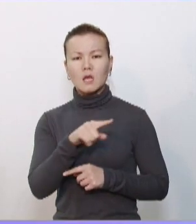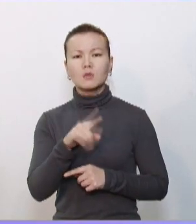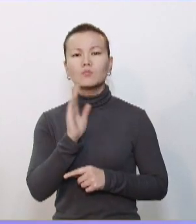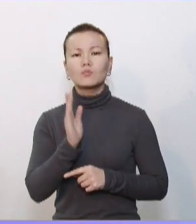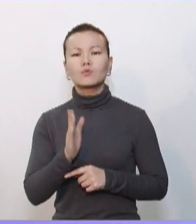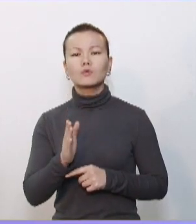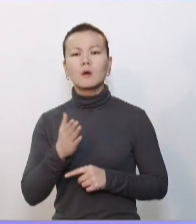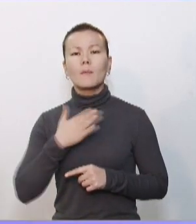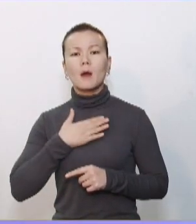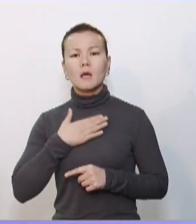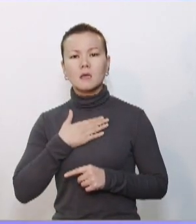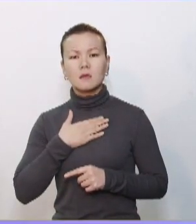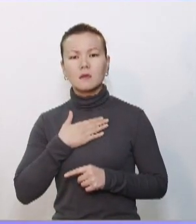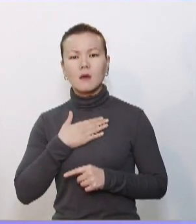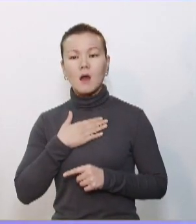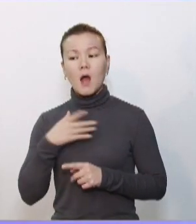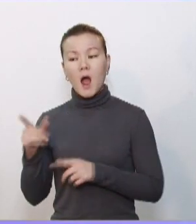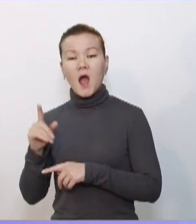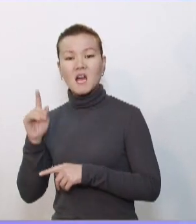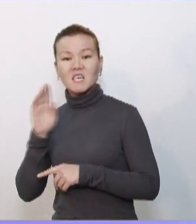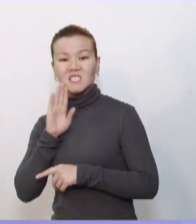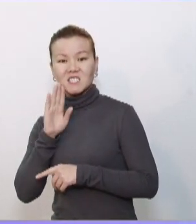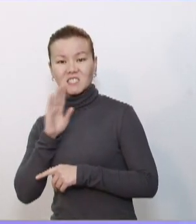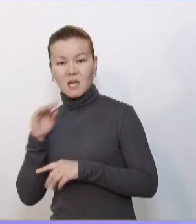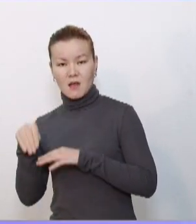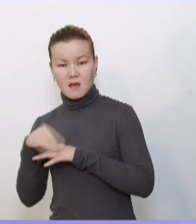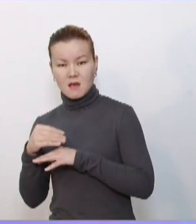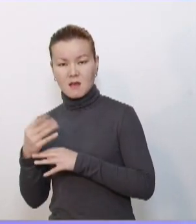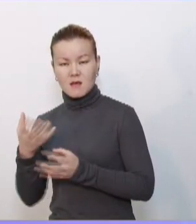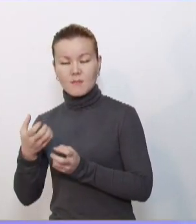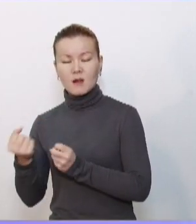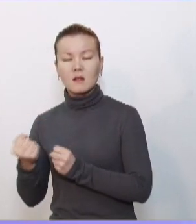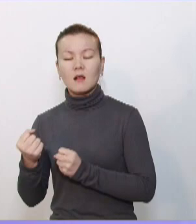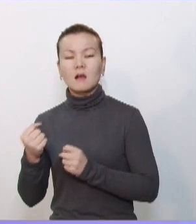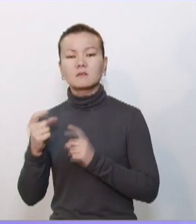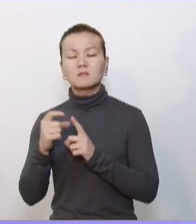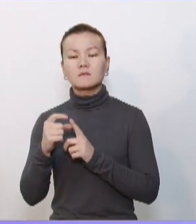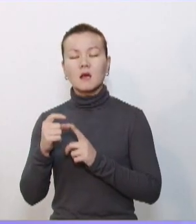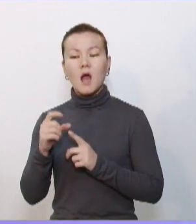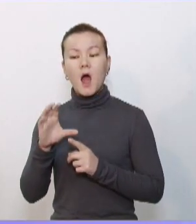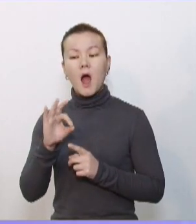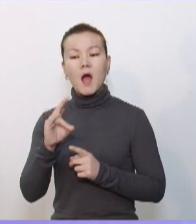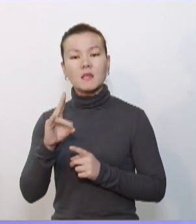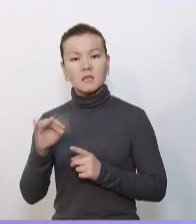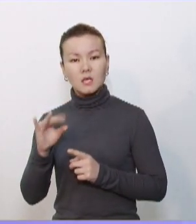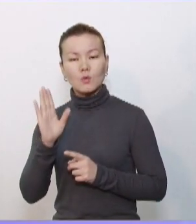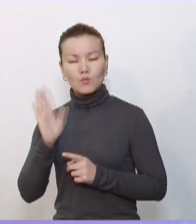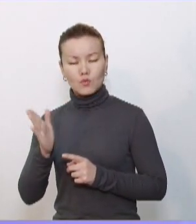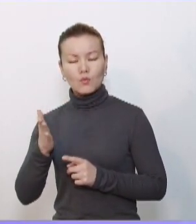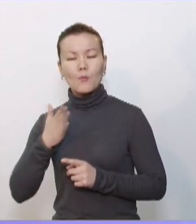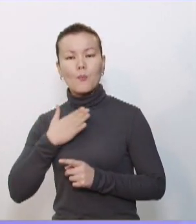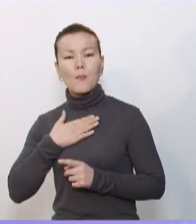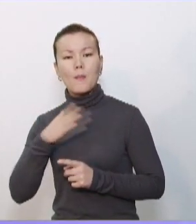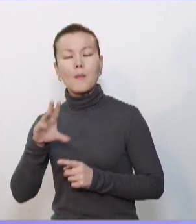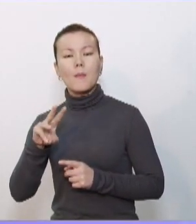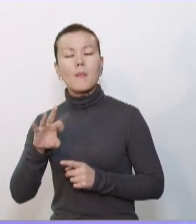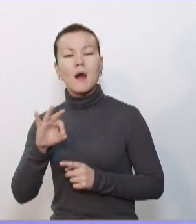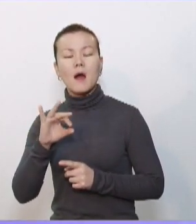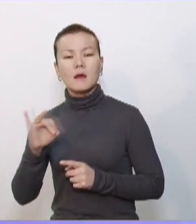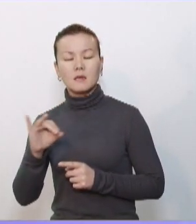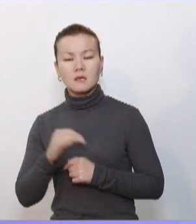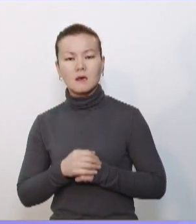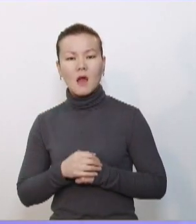мои». Жена набрала слова себе и сказала: «Они будут мои, а